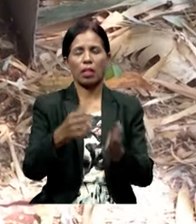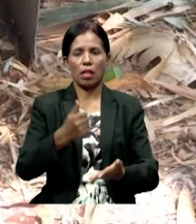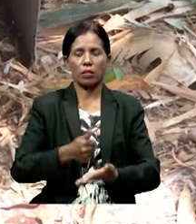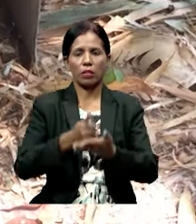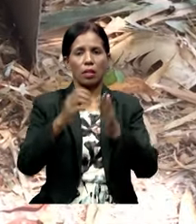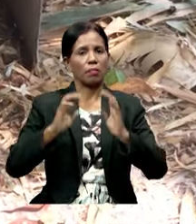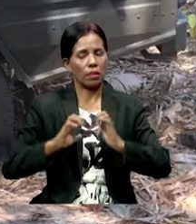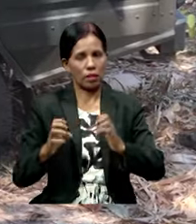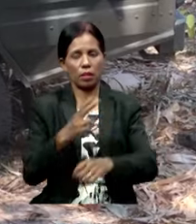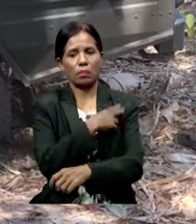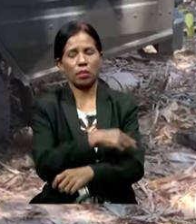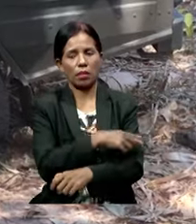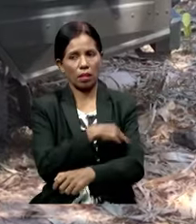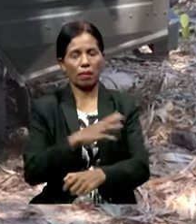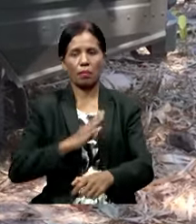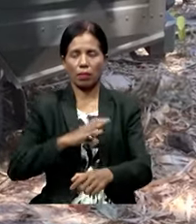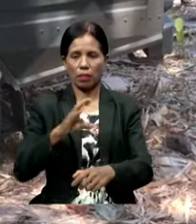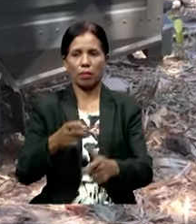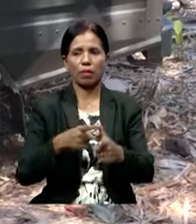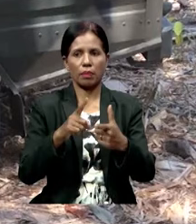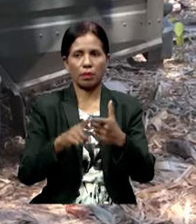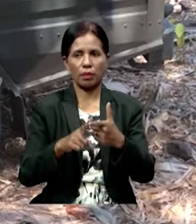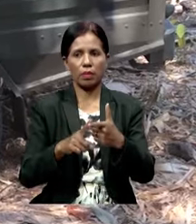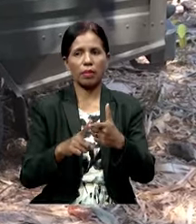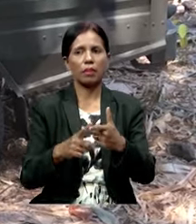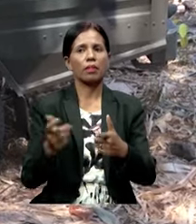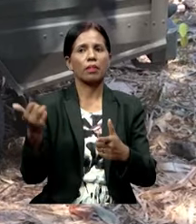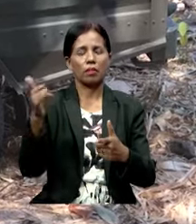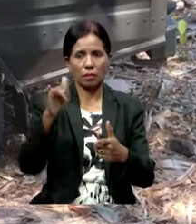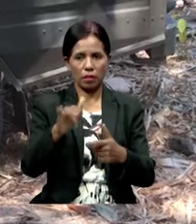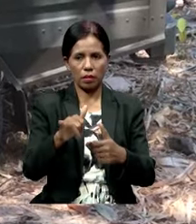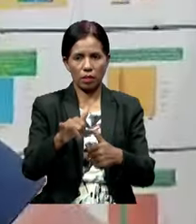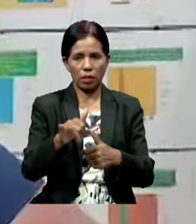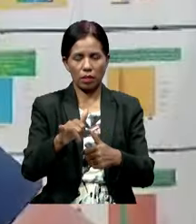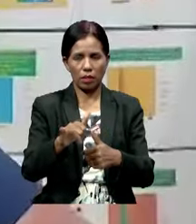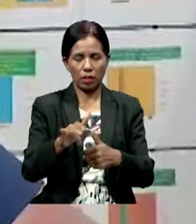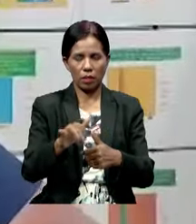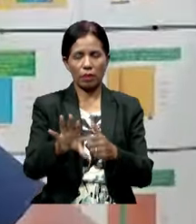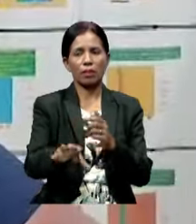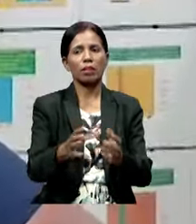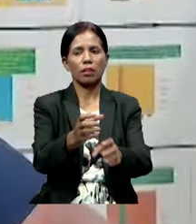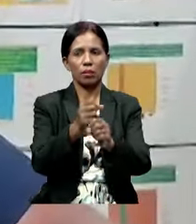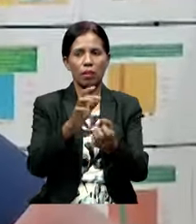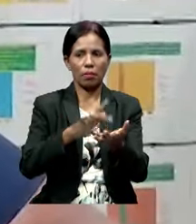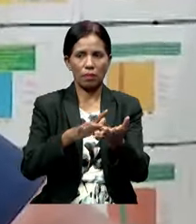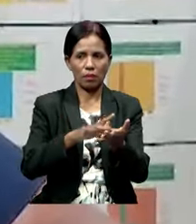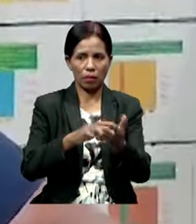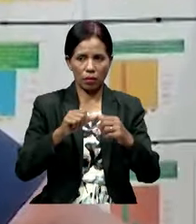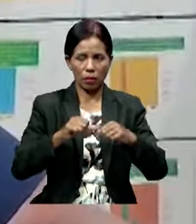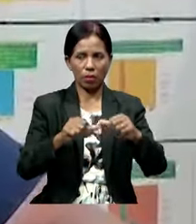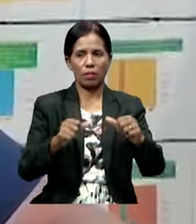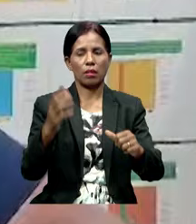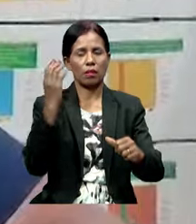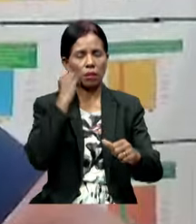emergency halo curativo. Depois sira ne sira hetan aimor tratamento continua iha